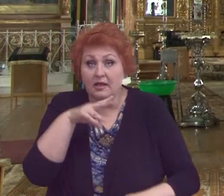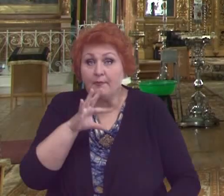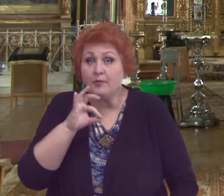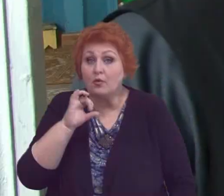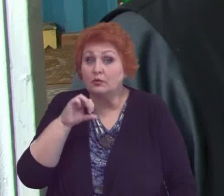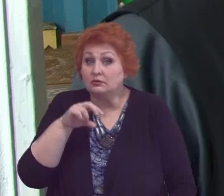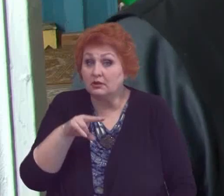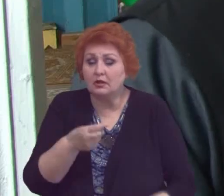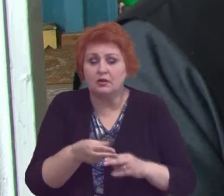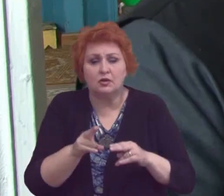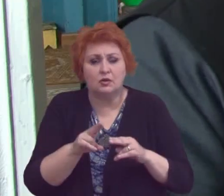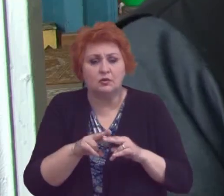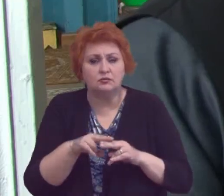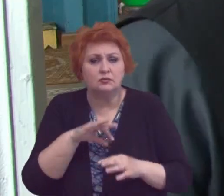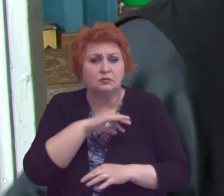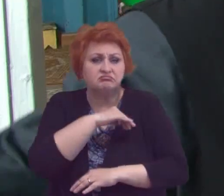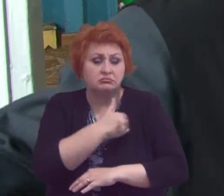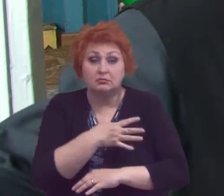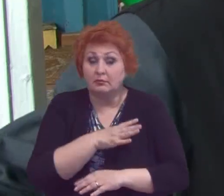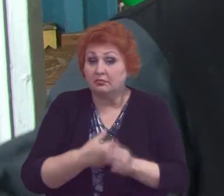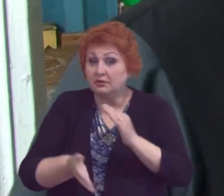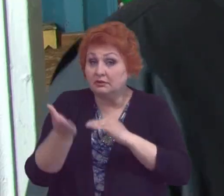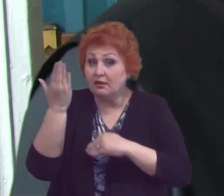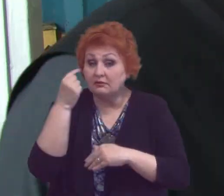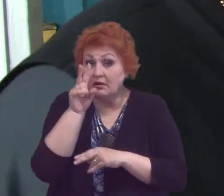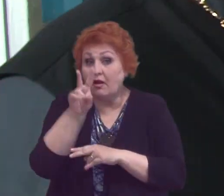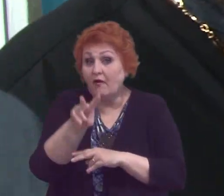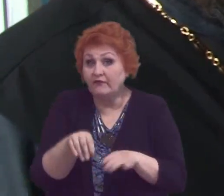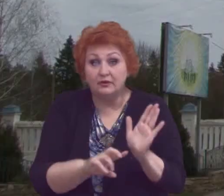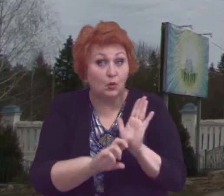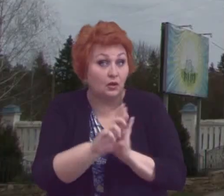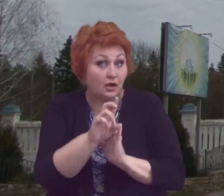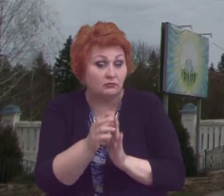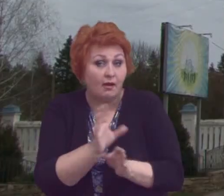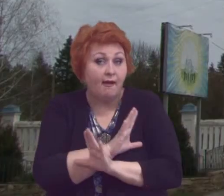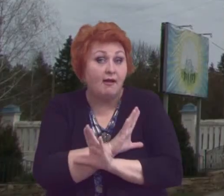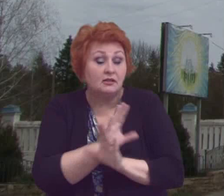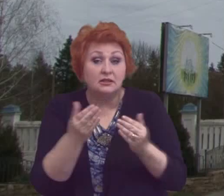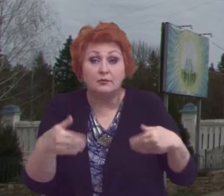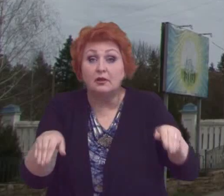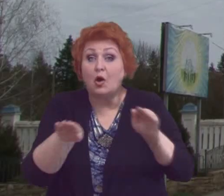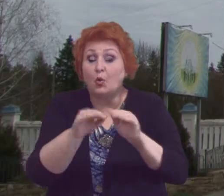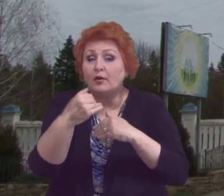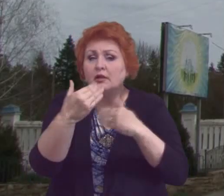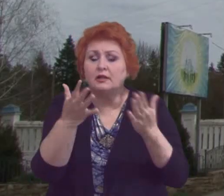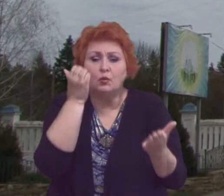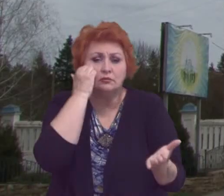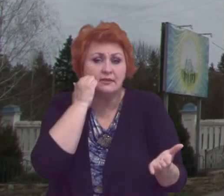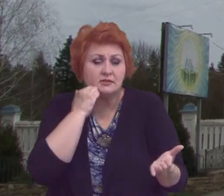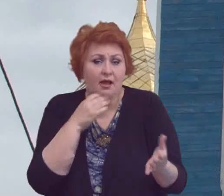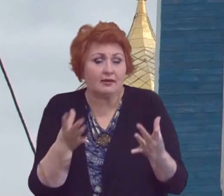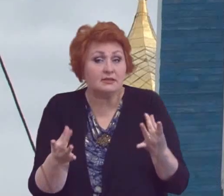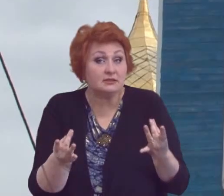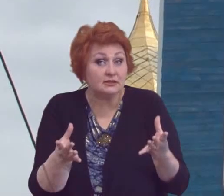Петр. Но до чего осиротевший был тогда у храма вид? Отсутствовал купол, иконы потускнели